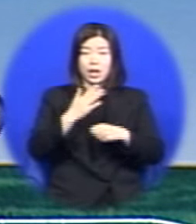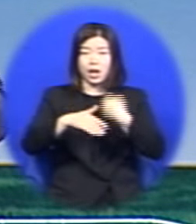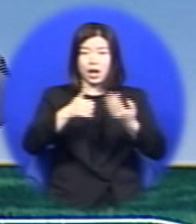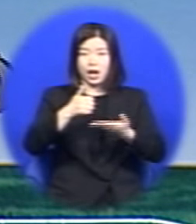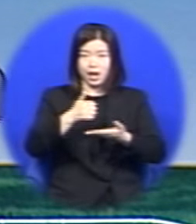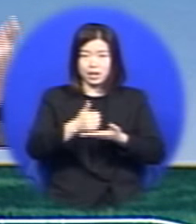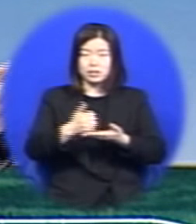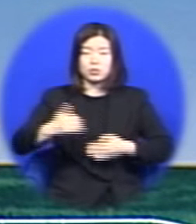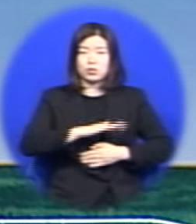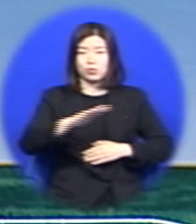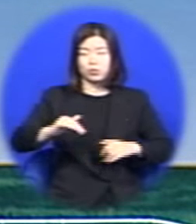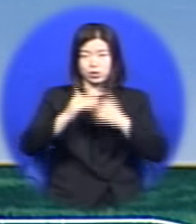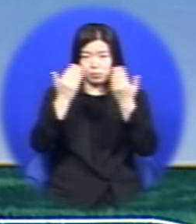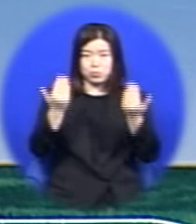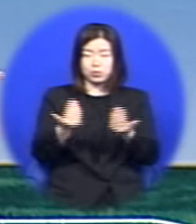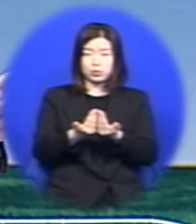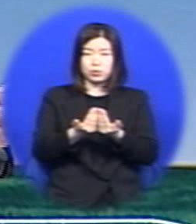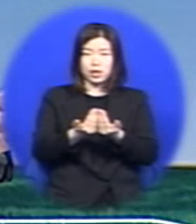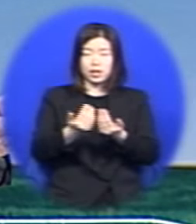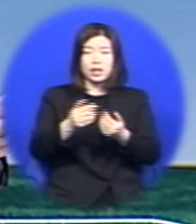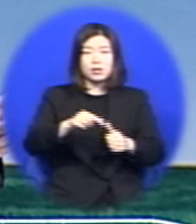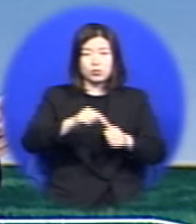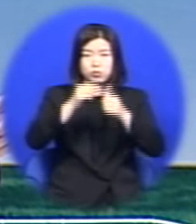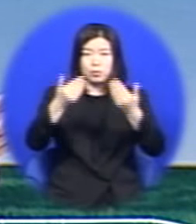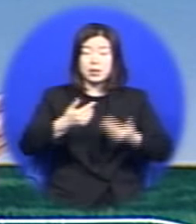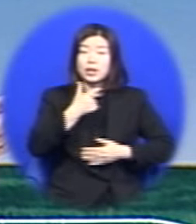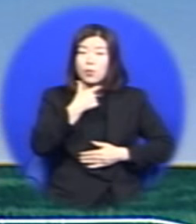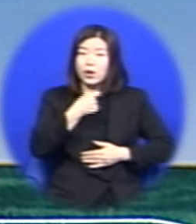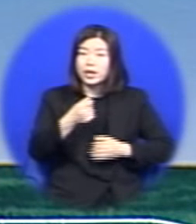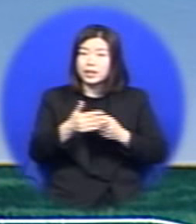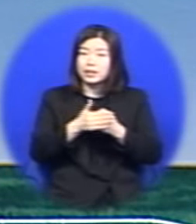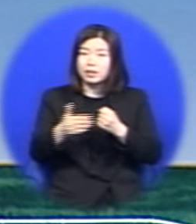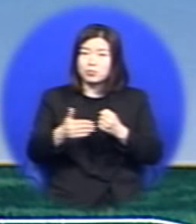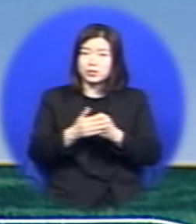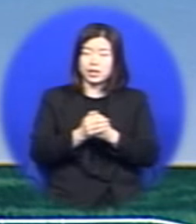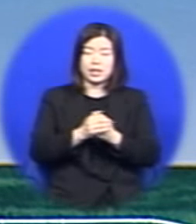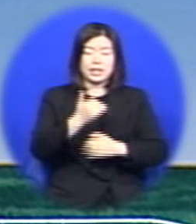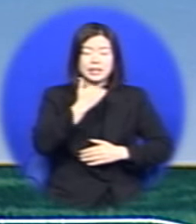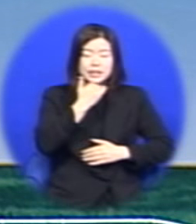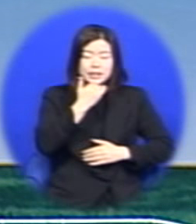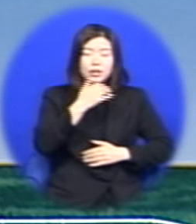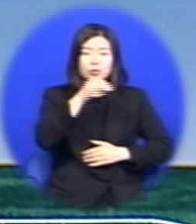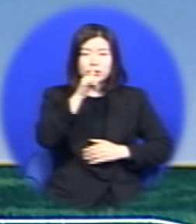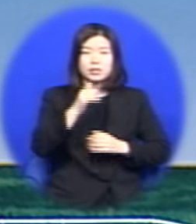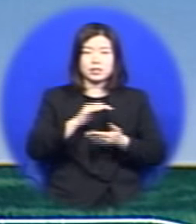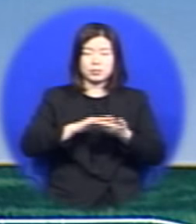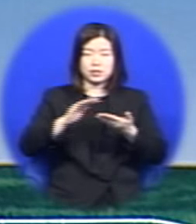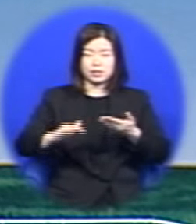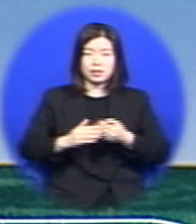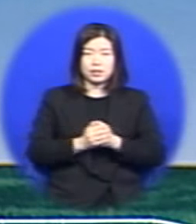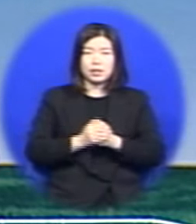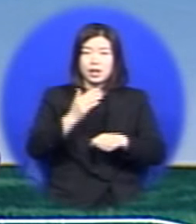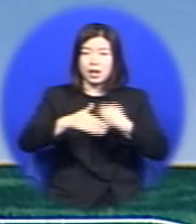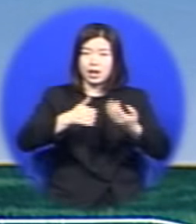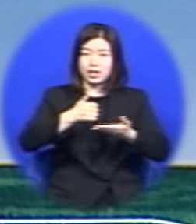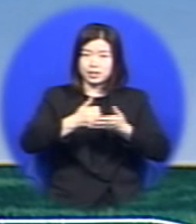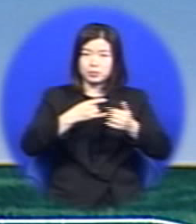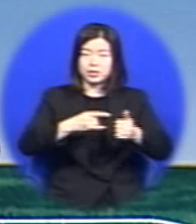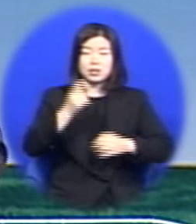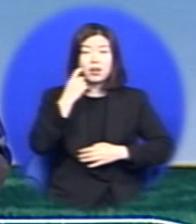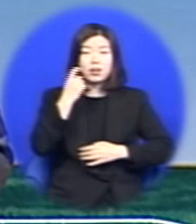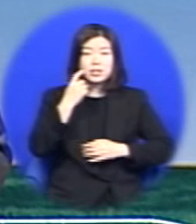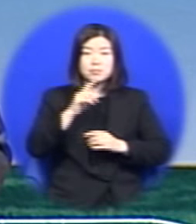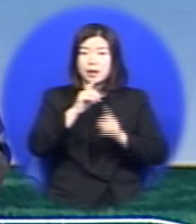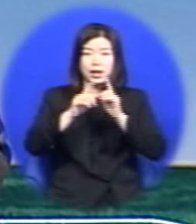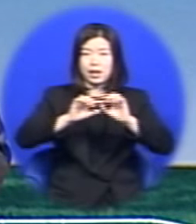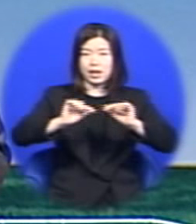하나님은 우리 모두가 다 구원받기를 원하시기 때문에 기다리시는 거지 하나님께서 거짓말하신